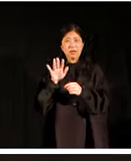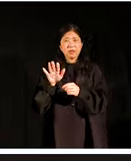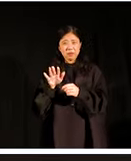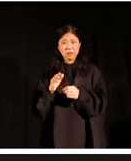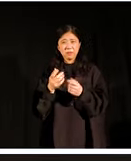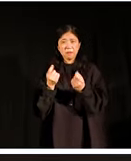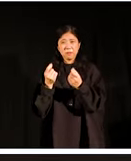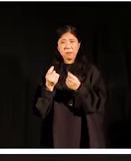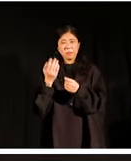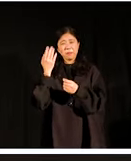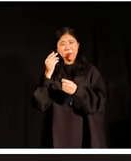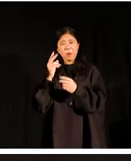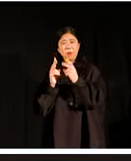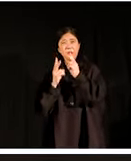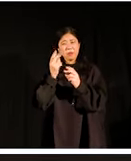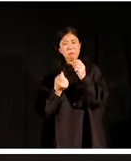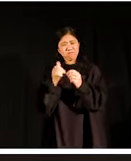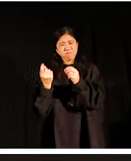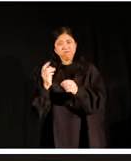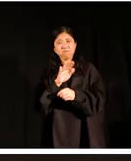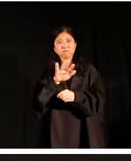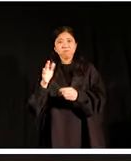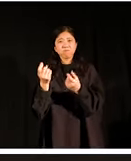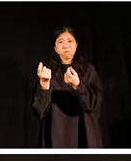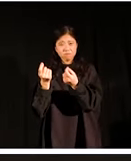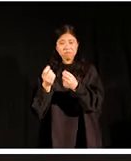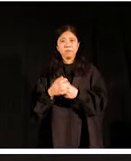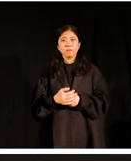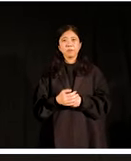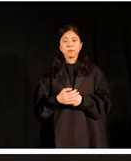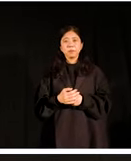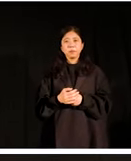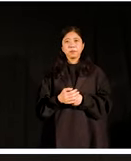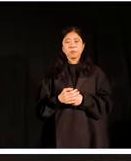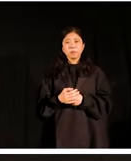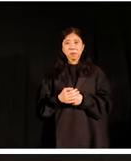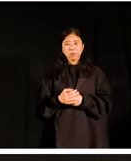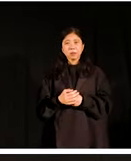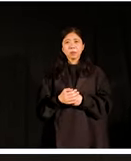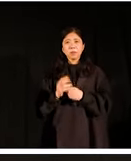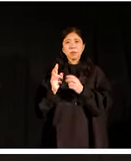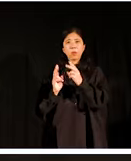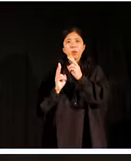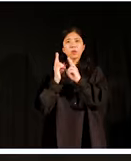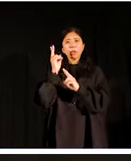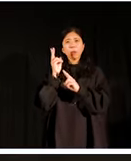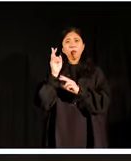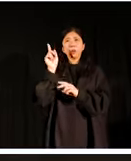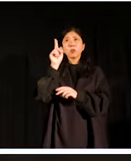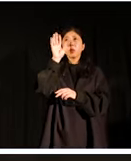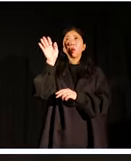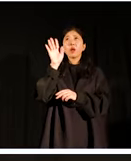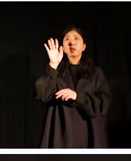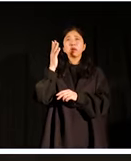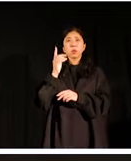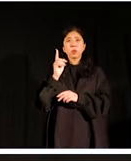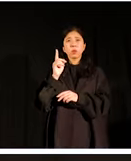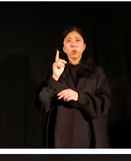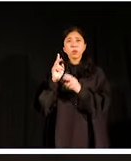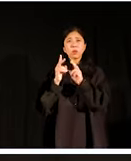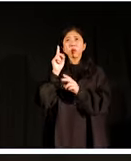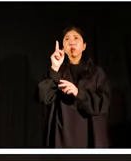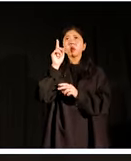時期ではありましたそれでこの曲はあま沖縄ののソラ沖縄のソラではないんだとでできたのはこの曲